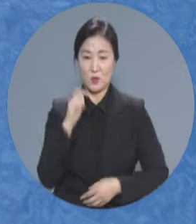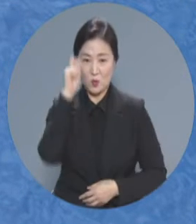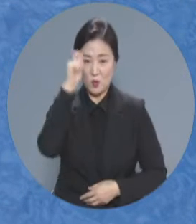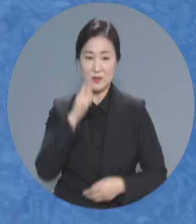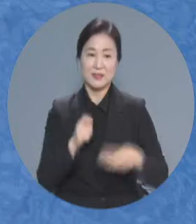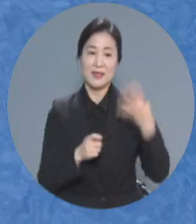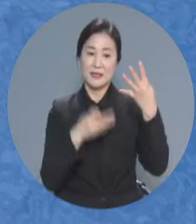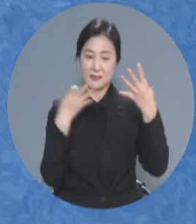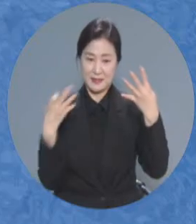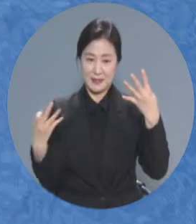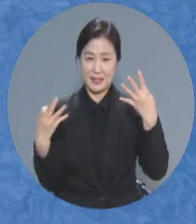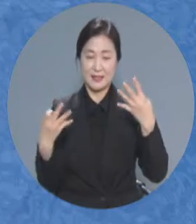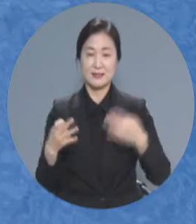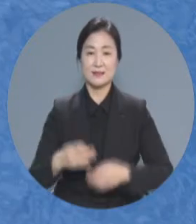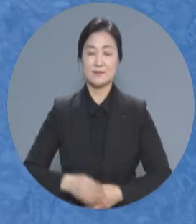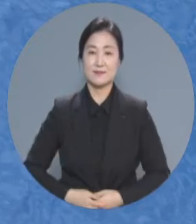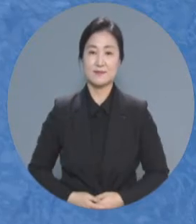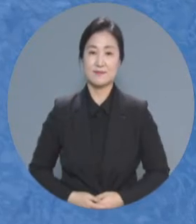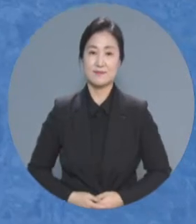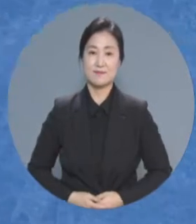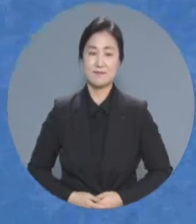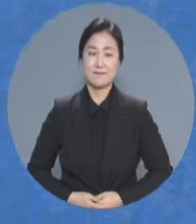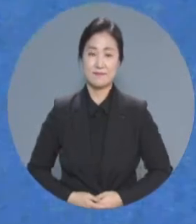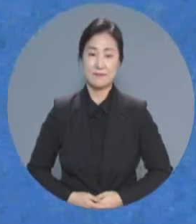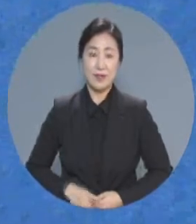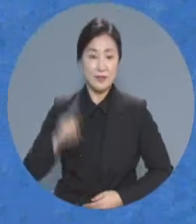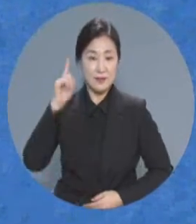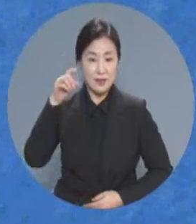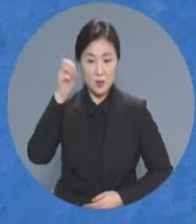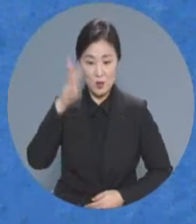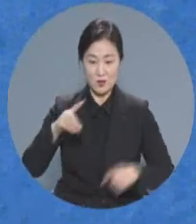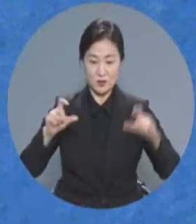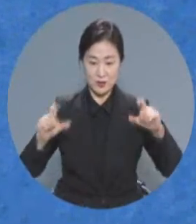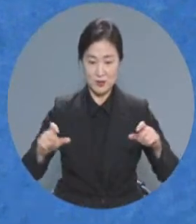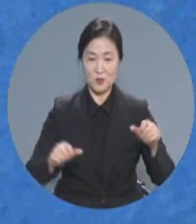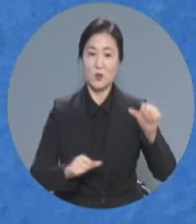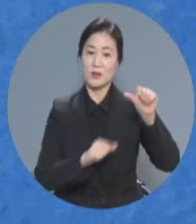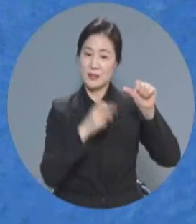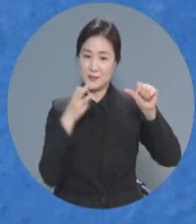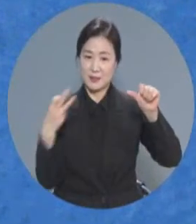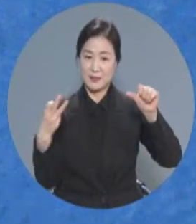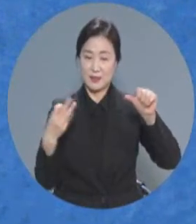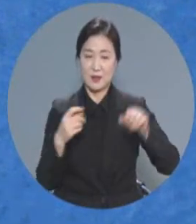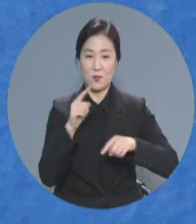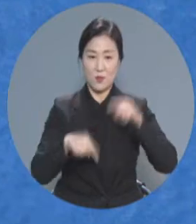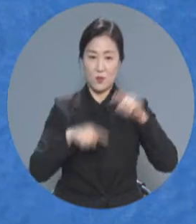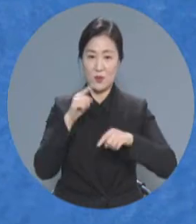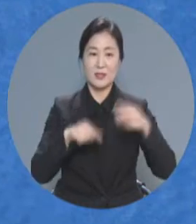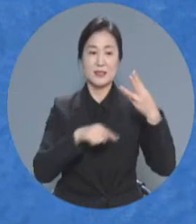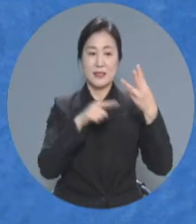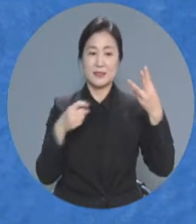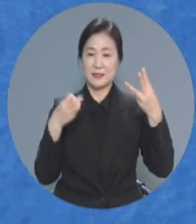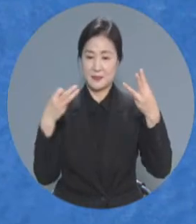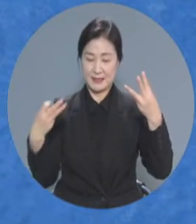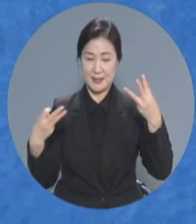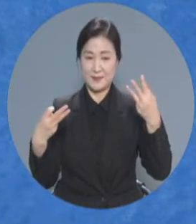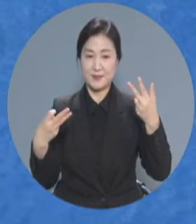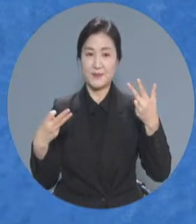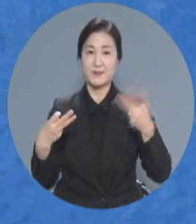사에서 14도 의 기온 분포를 보이겠습니다 내일 광주는 5에서 13도 모포 내치 되서 13 돌을